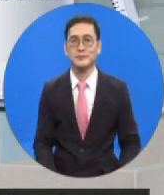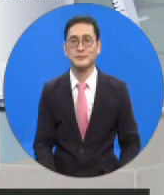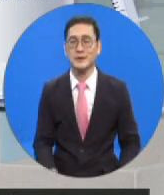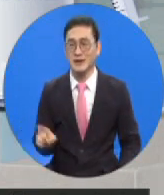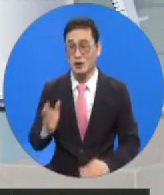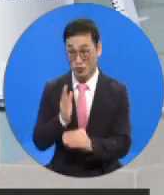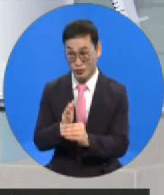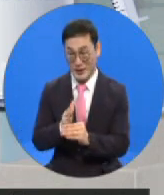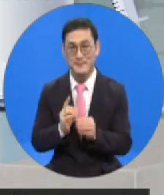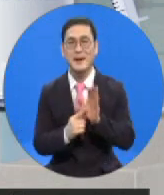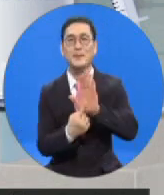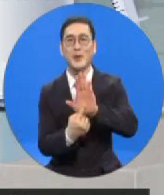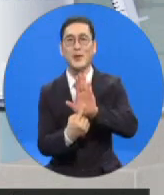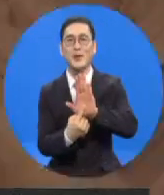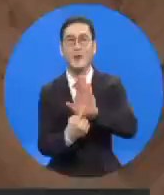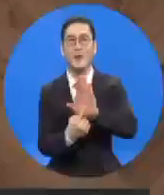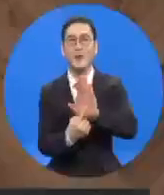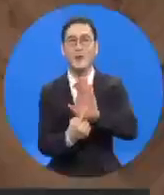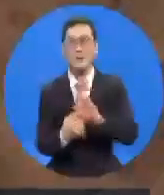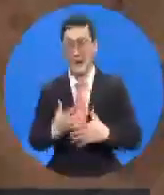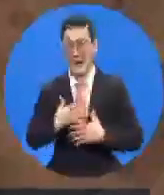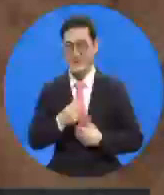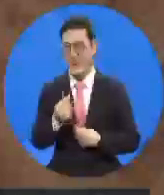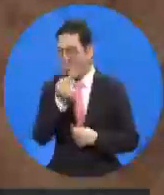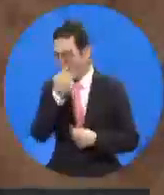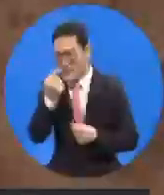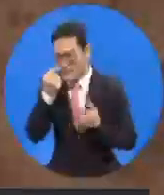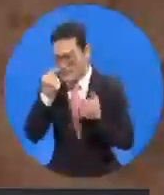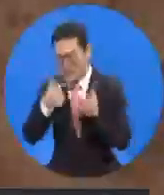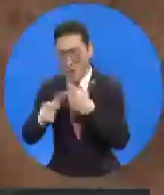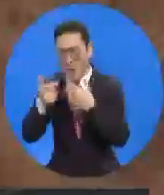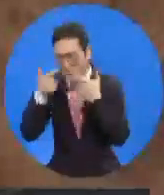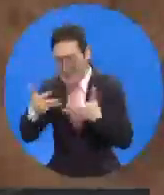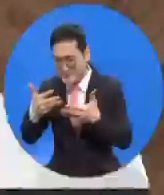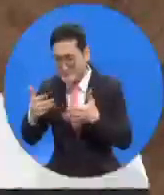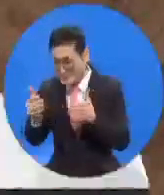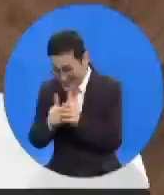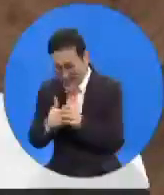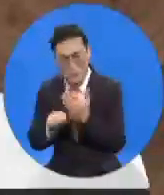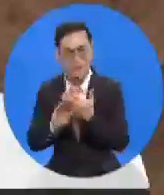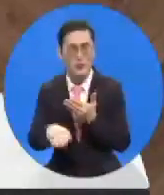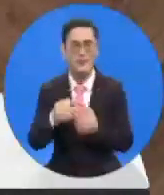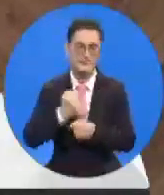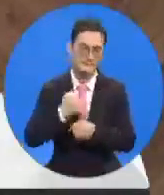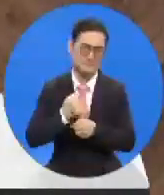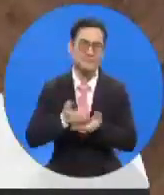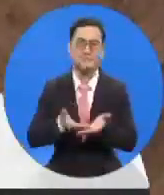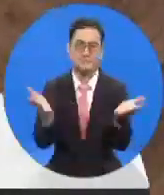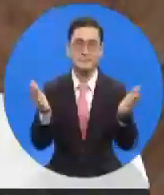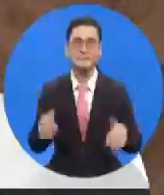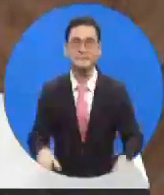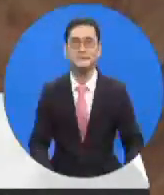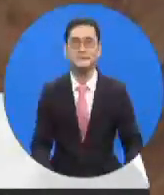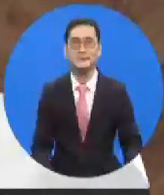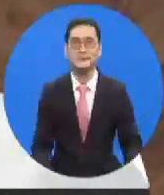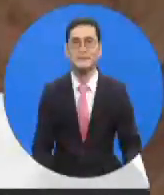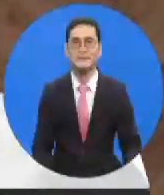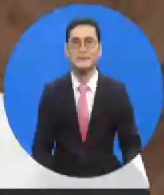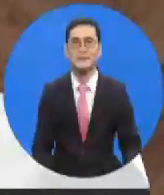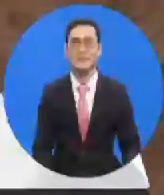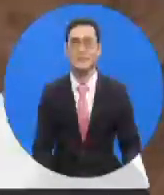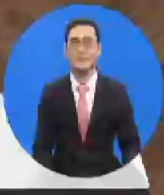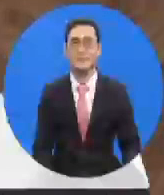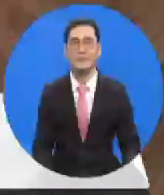것이고 그렇죠. 추가적인 안정성 조치들이 더 필요한 상황이고 이걸 이제 대규모로 생산해서 전체적으로 접종을 시작하게 되면 이로 인해서 나타날 수